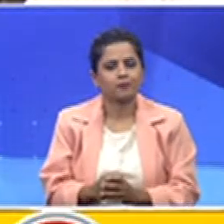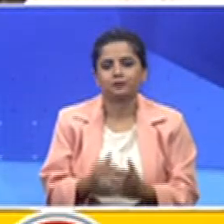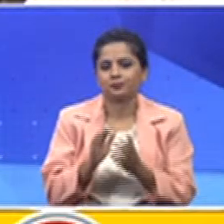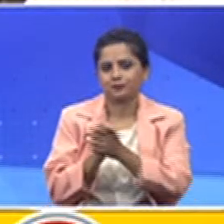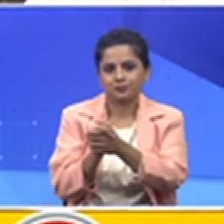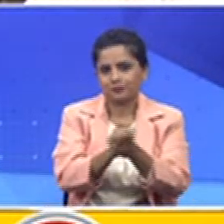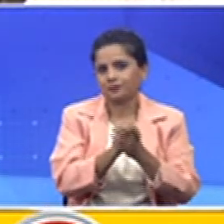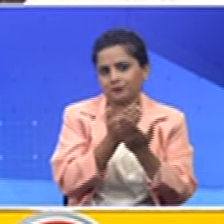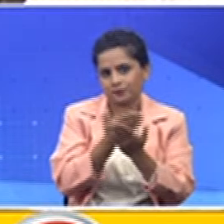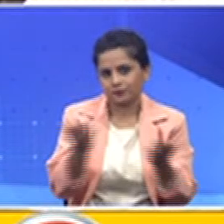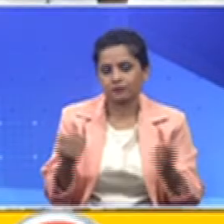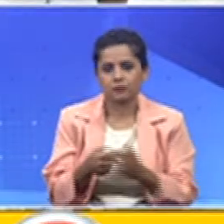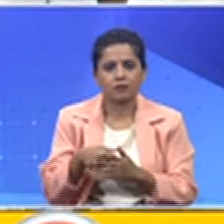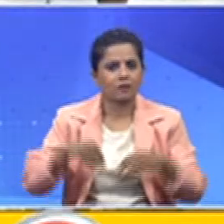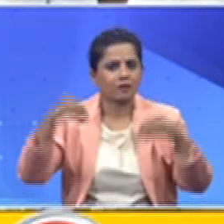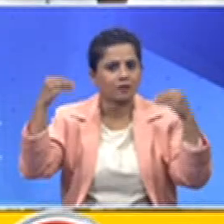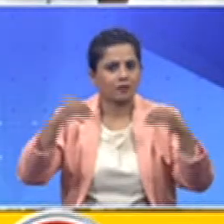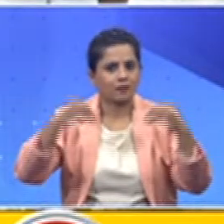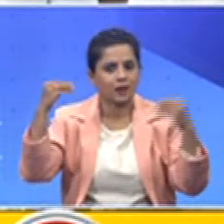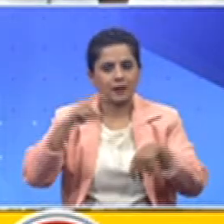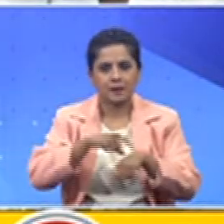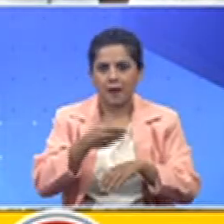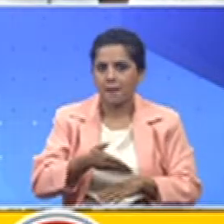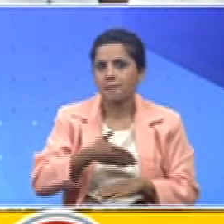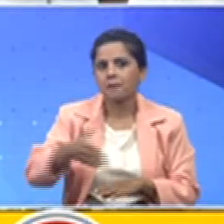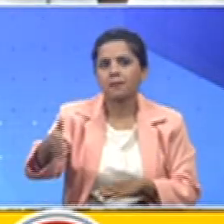साथियों, बारिश का यही समय